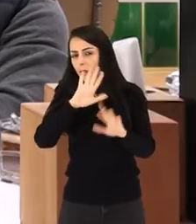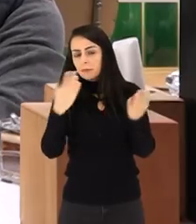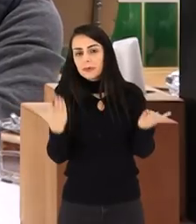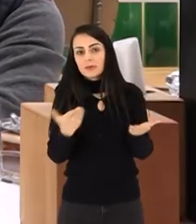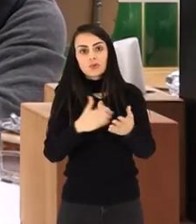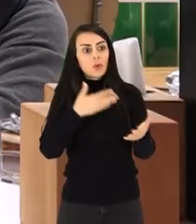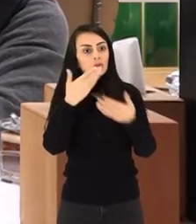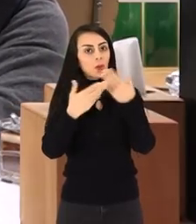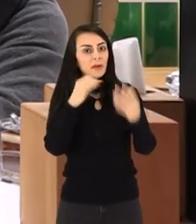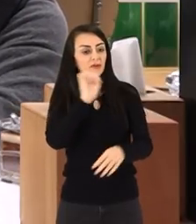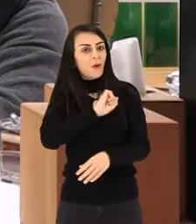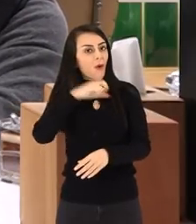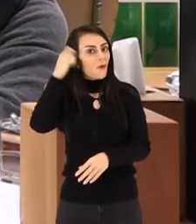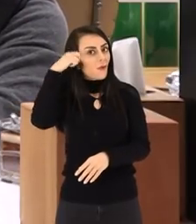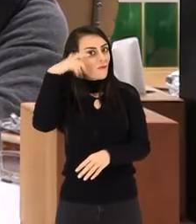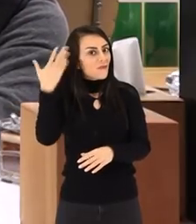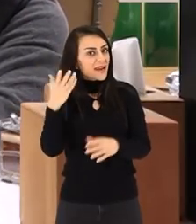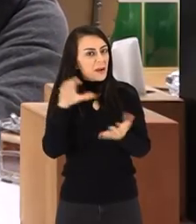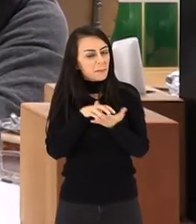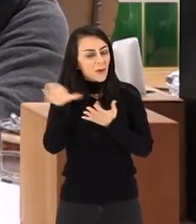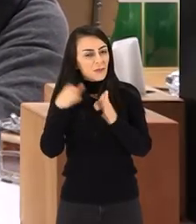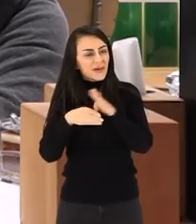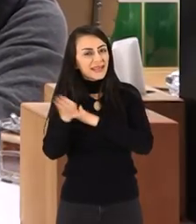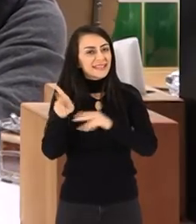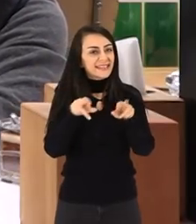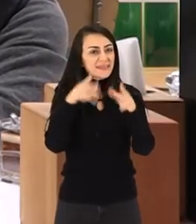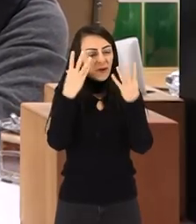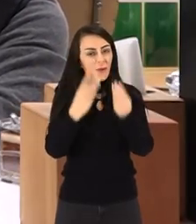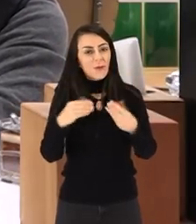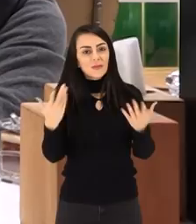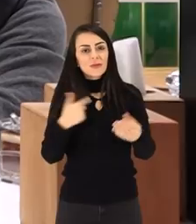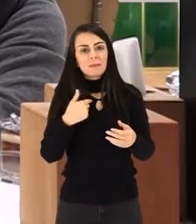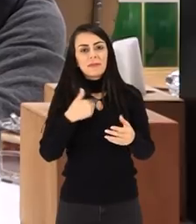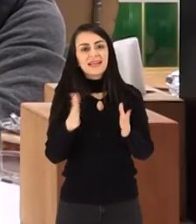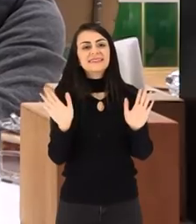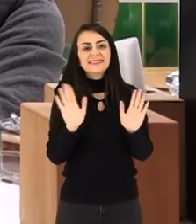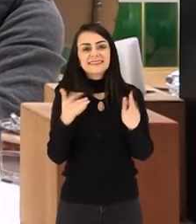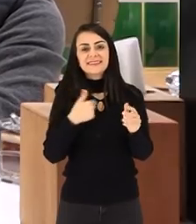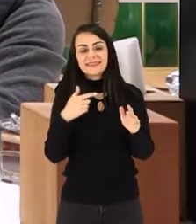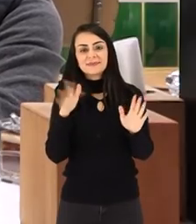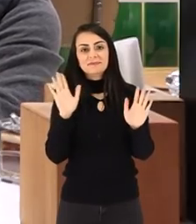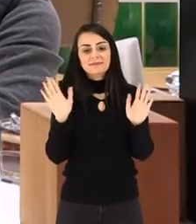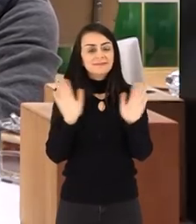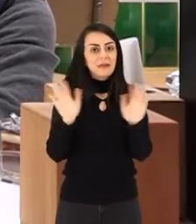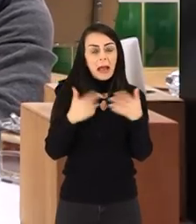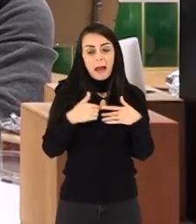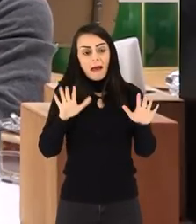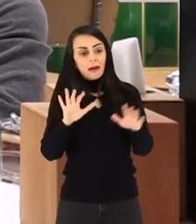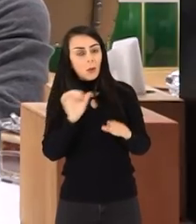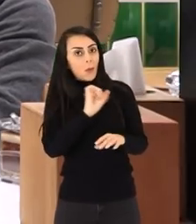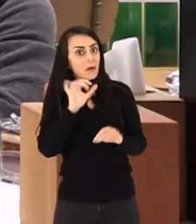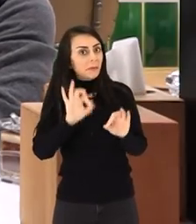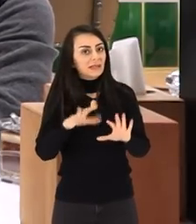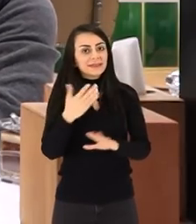başladı. Ya korku filmine doğru geçeceğiz şimdi zaten orada. Evet ya. Ben ters yapmışım onu fark ettim şu anda. Montajda belki çeviririz onu. Evet